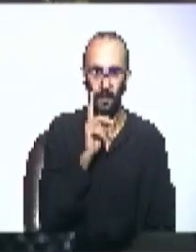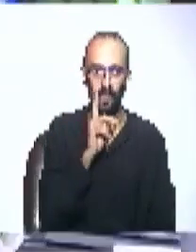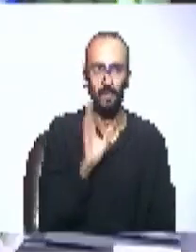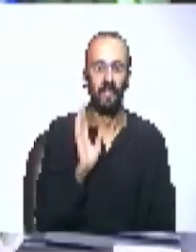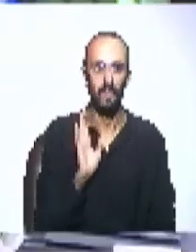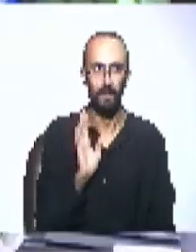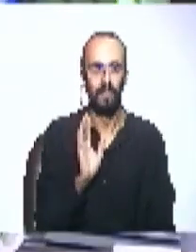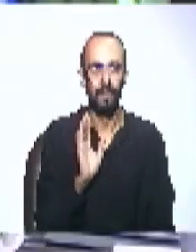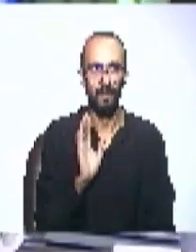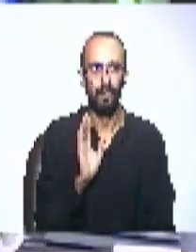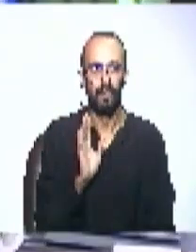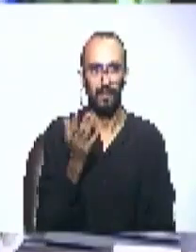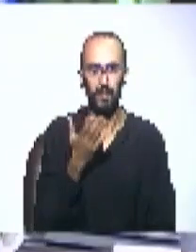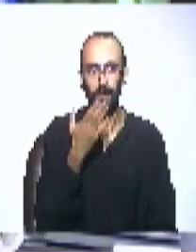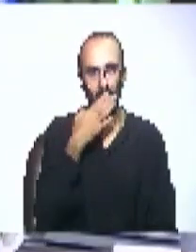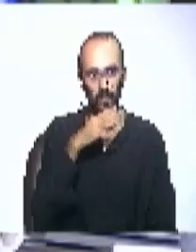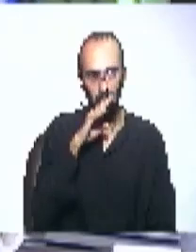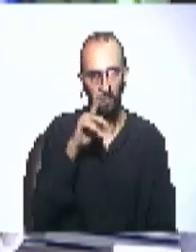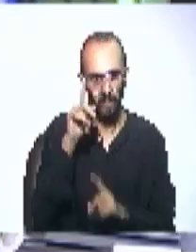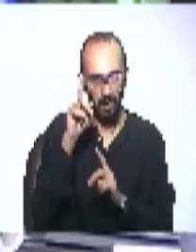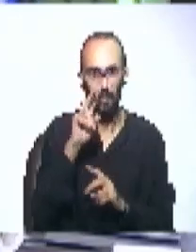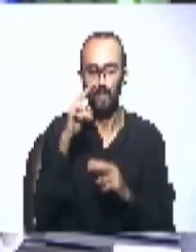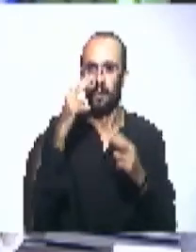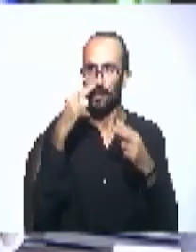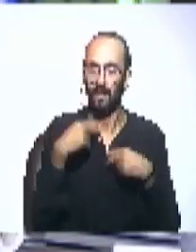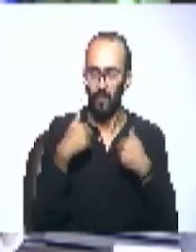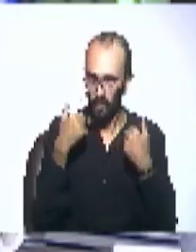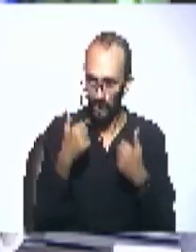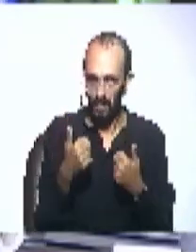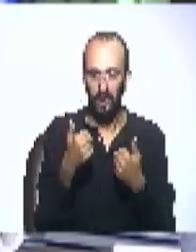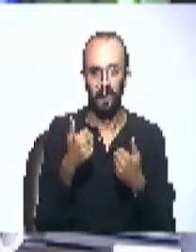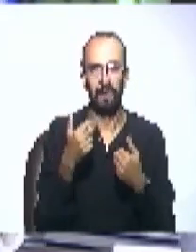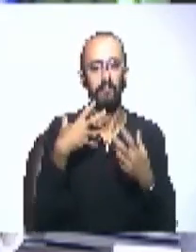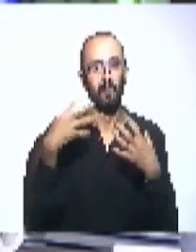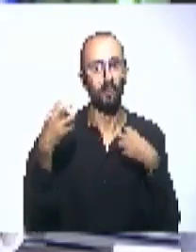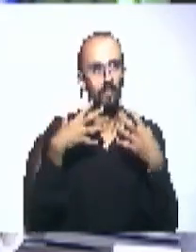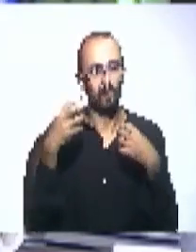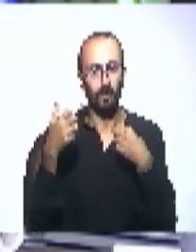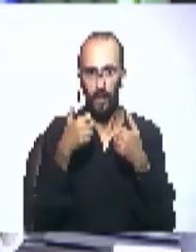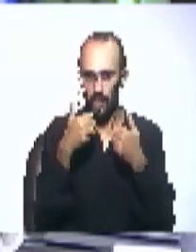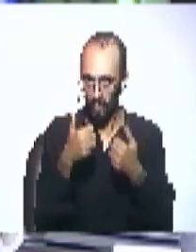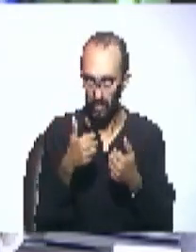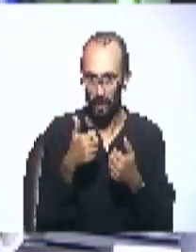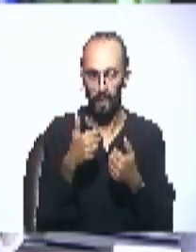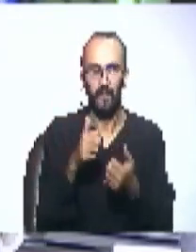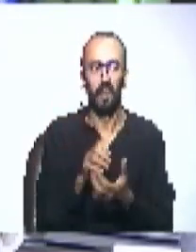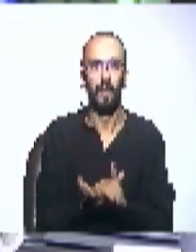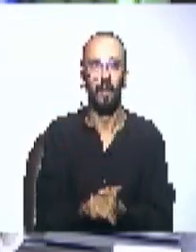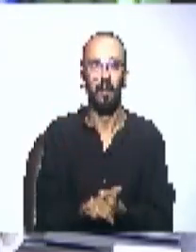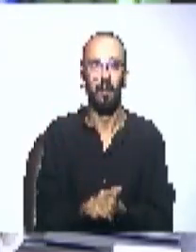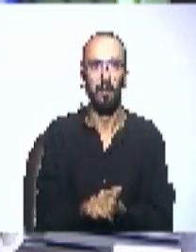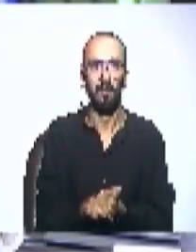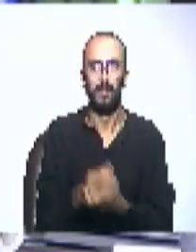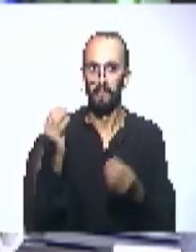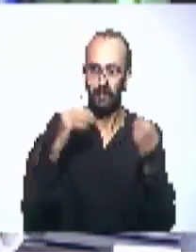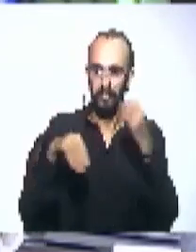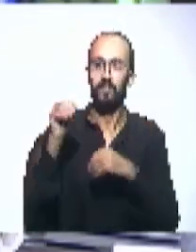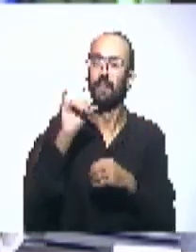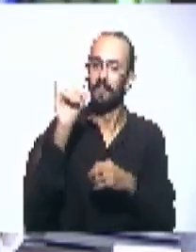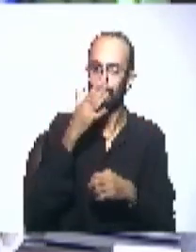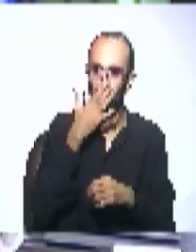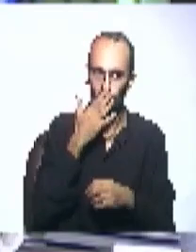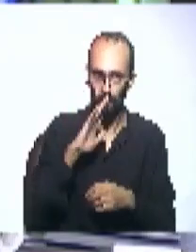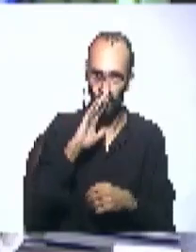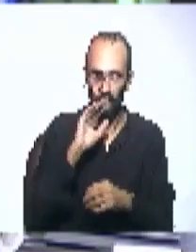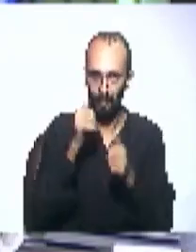عشان نشكر ربنا يعني احنا متشافين كويس وبنتاخد وبنروح في حتة تانية وبيجودوا بس بيعرفوش يجودوا بس الحمد لله.